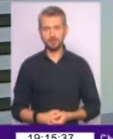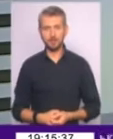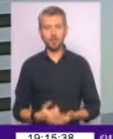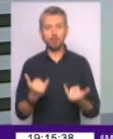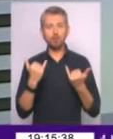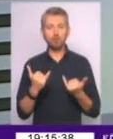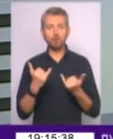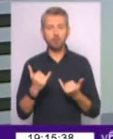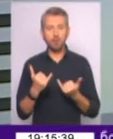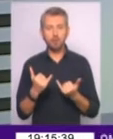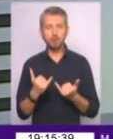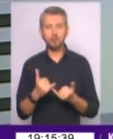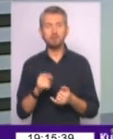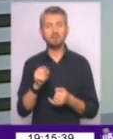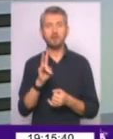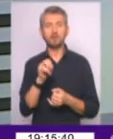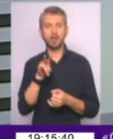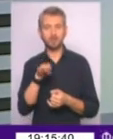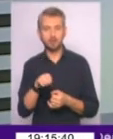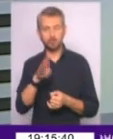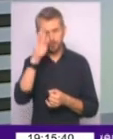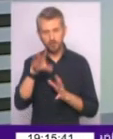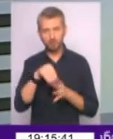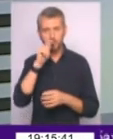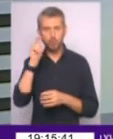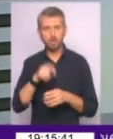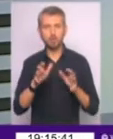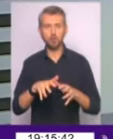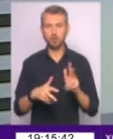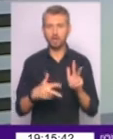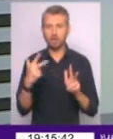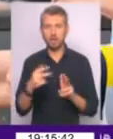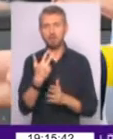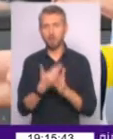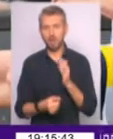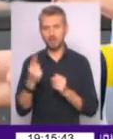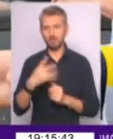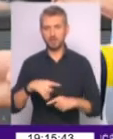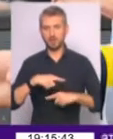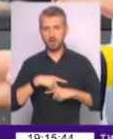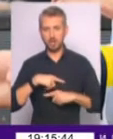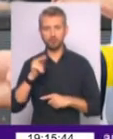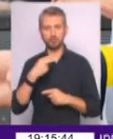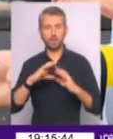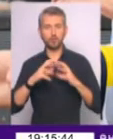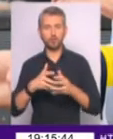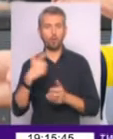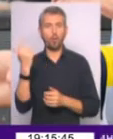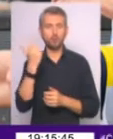Сьогодні ж там само у Нанті чоловіча збірна України з баскетболу 3-3 поступилася у чвертьфіналі Чемпіонату світу